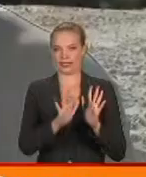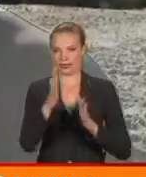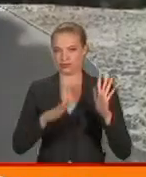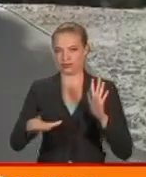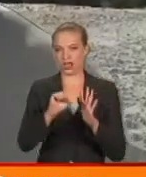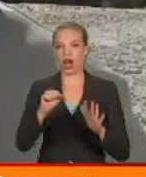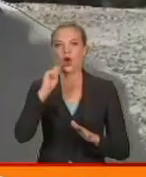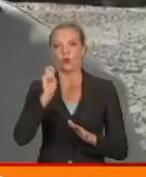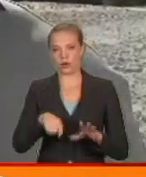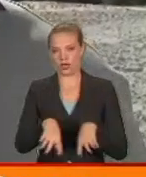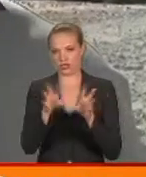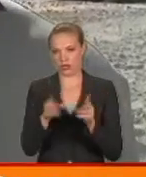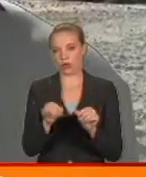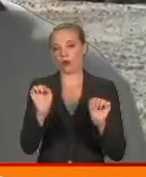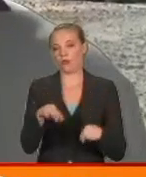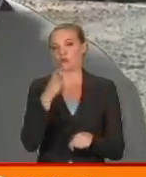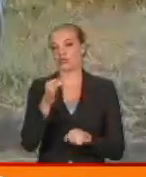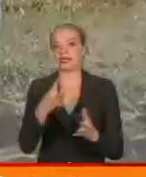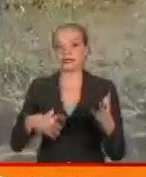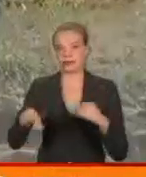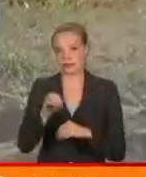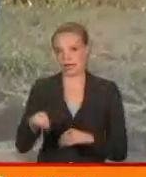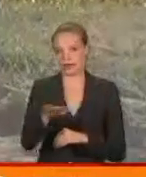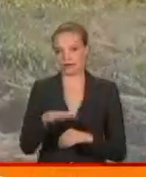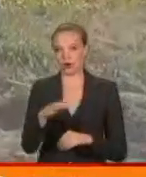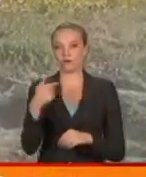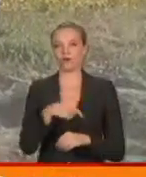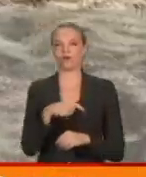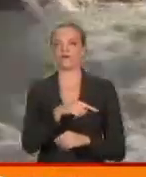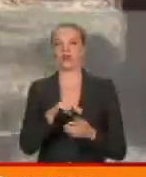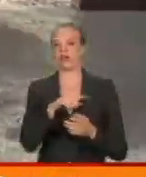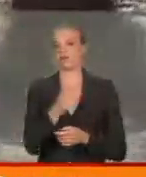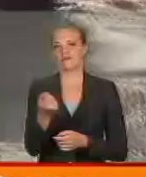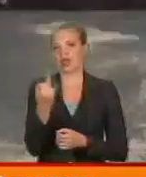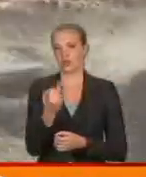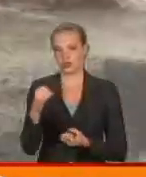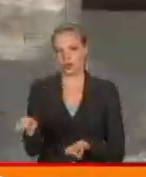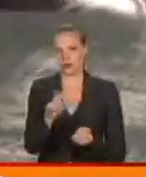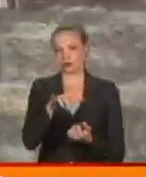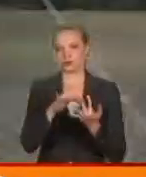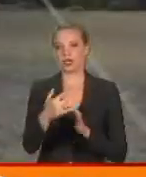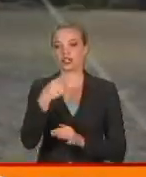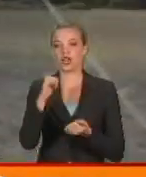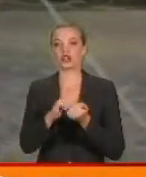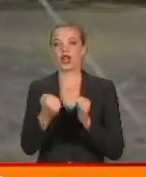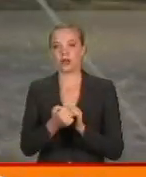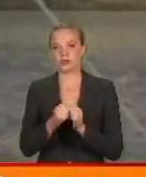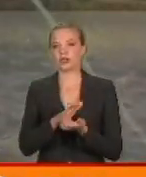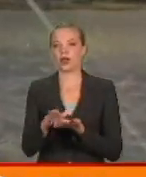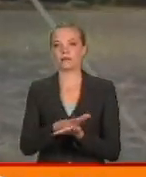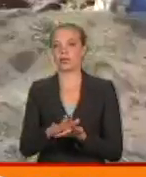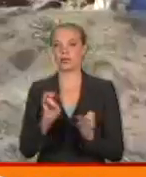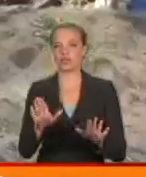і України загалом, а можна сказати всієї Європи. Та клопіт екологів мало турбує копачів. Селяни кажуть, каміння миють не